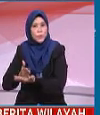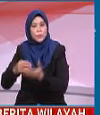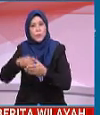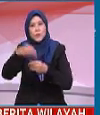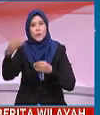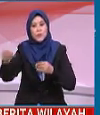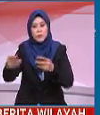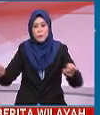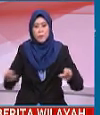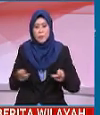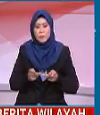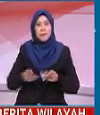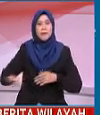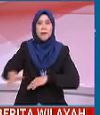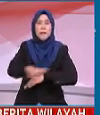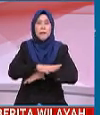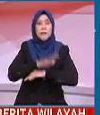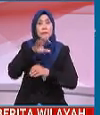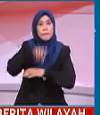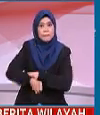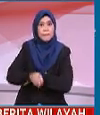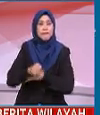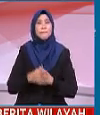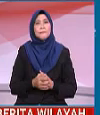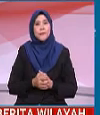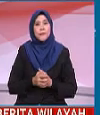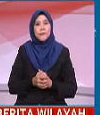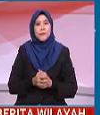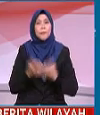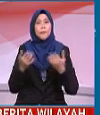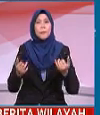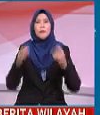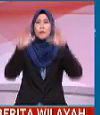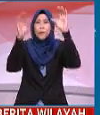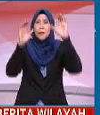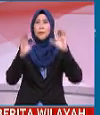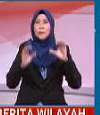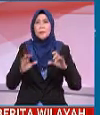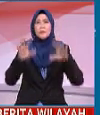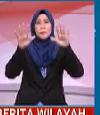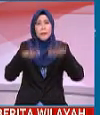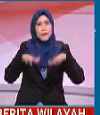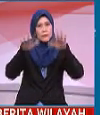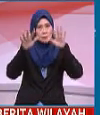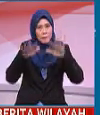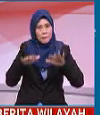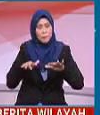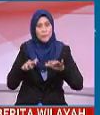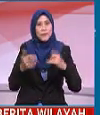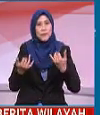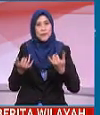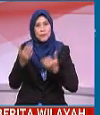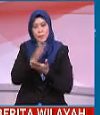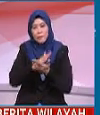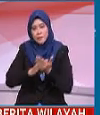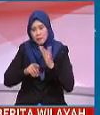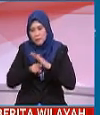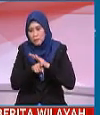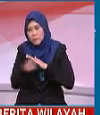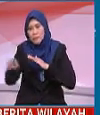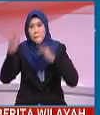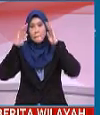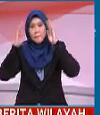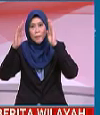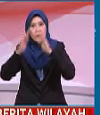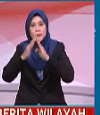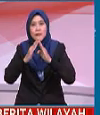keluar ke kawasan perairan pada malam nanti. Keadaan cuaca lembap juga ketika ini turut dicerap sedang berlaku melibatkan bahagian pedalaman negeri